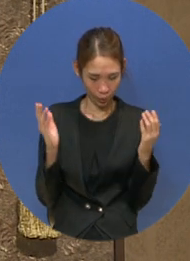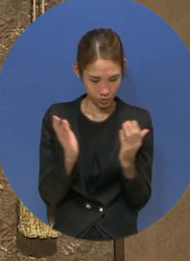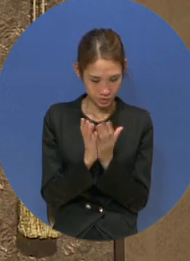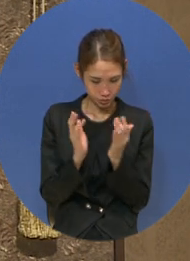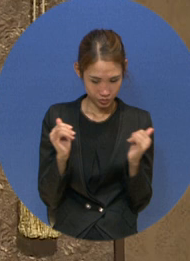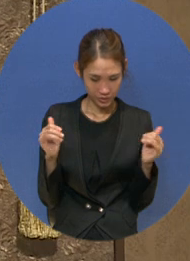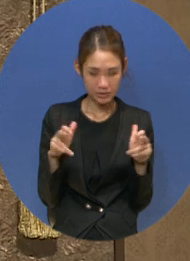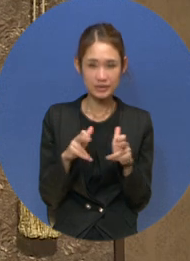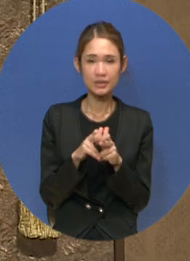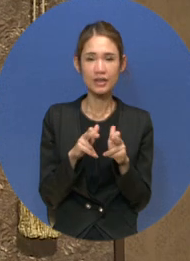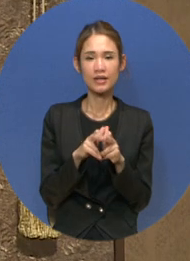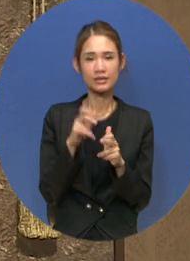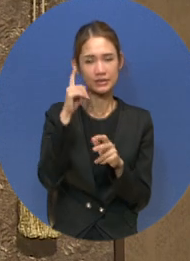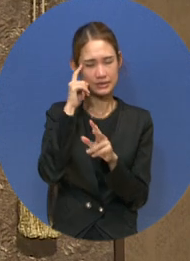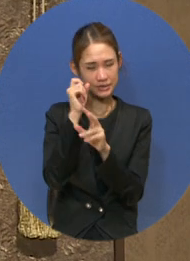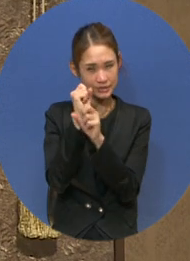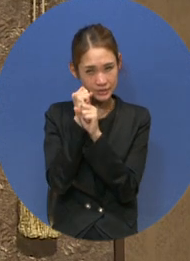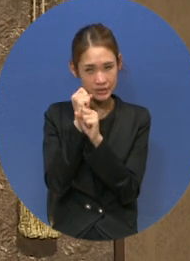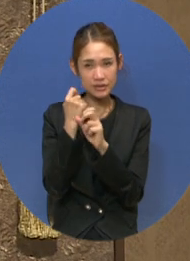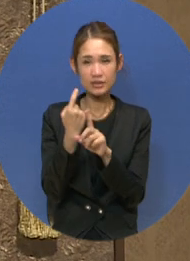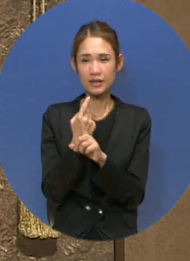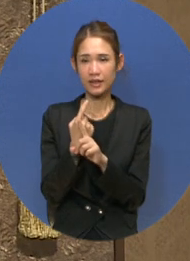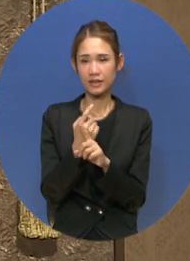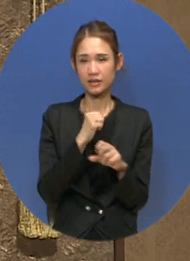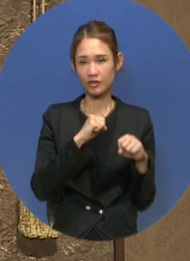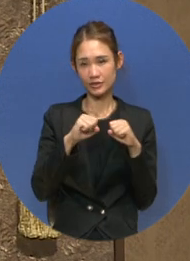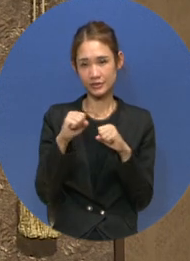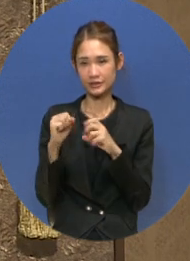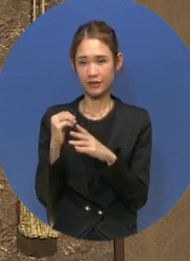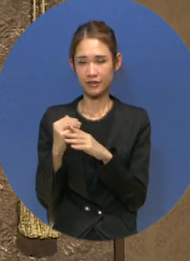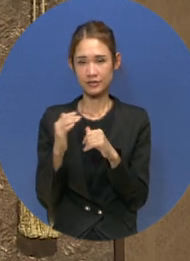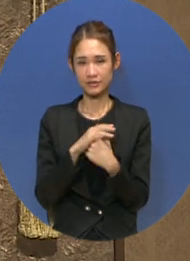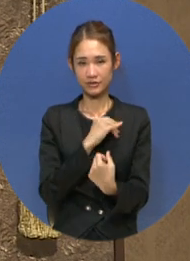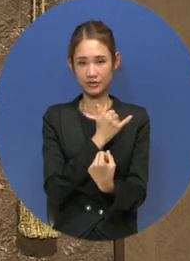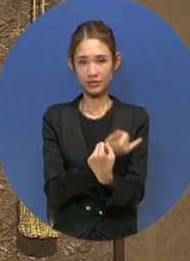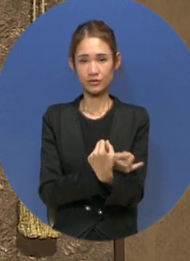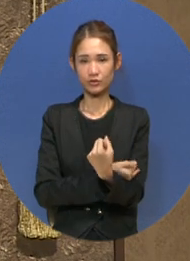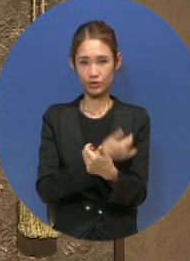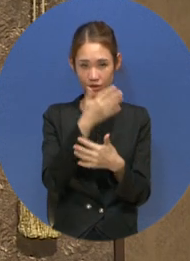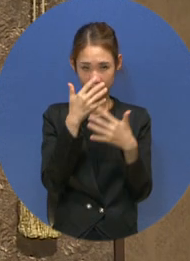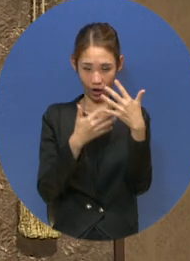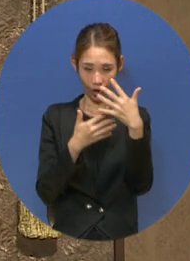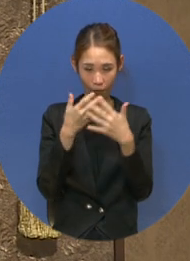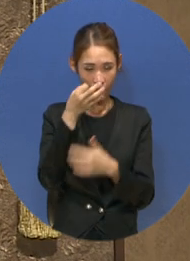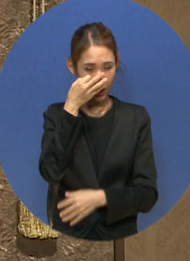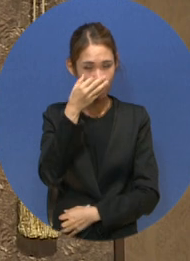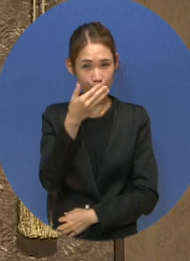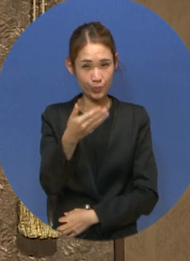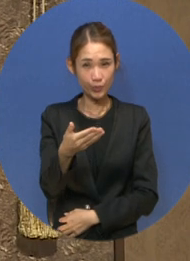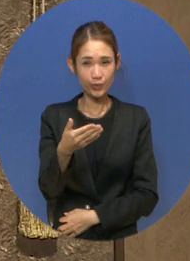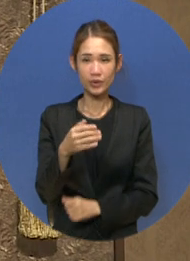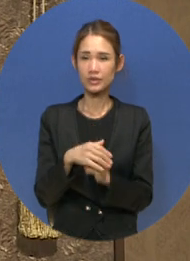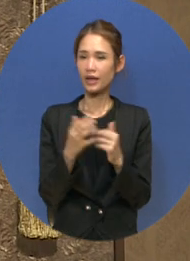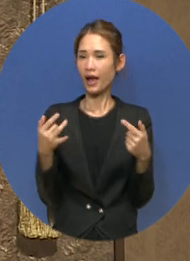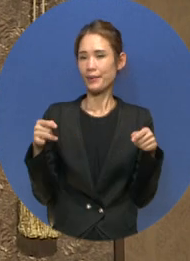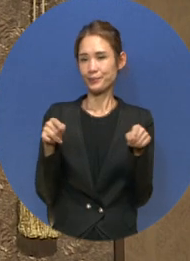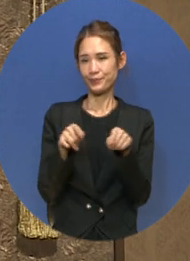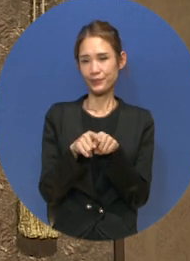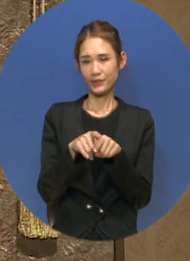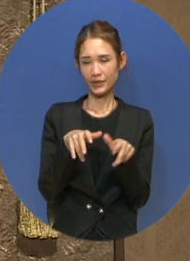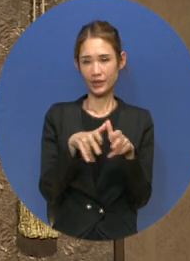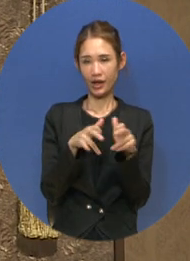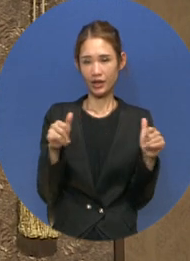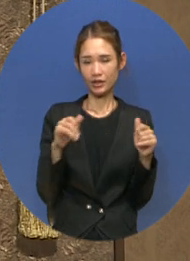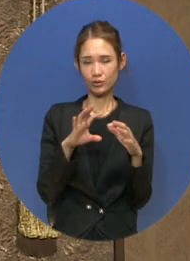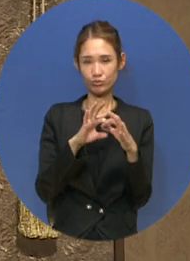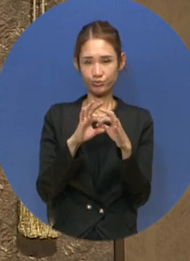주민들이 장애인에 대한 인식 개선을 시행하고 또 장애인에 대한 인권 영화를 상영하고 또 그들과 함께 장애인의 문제를